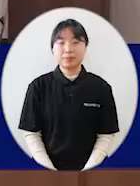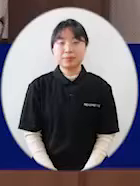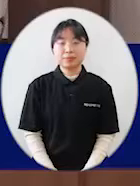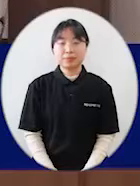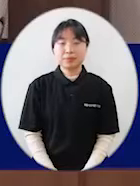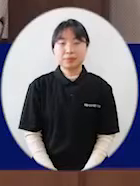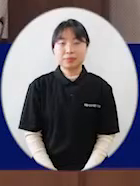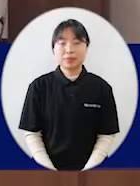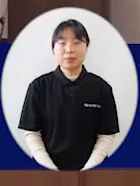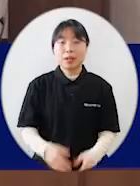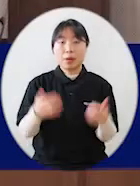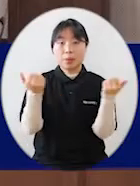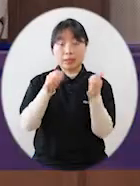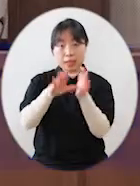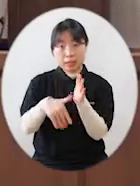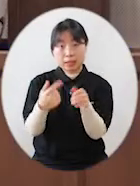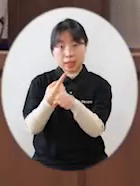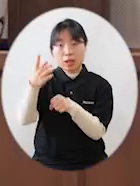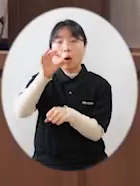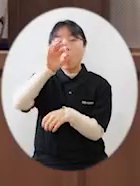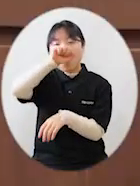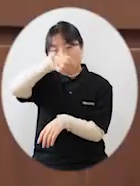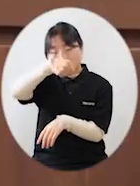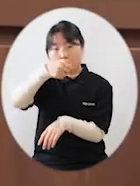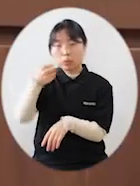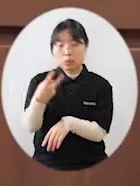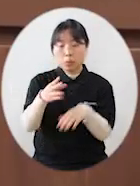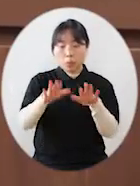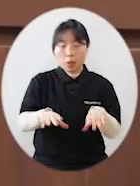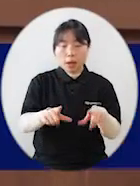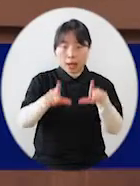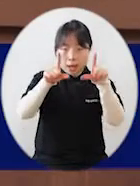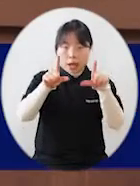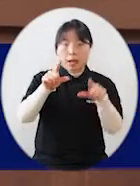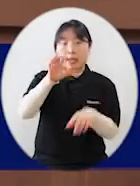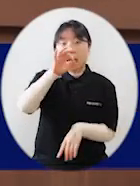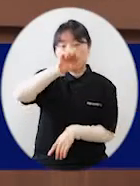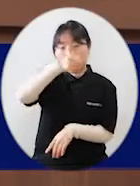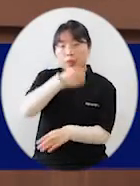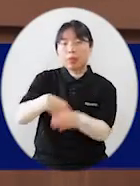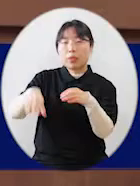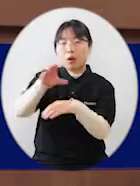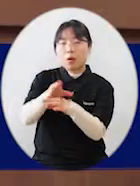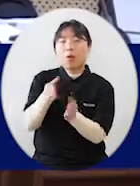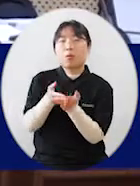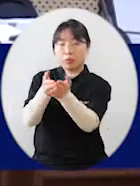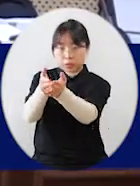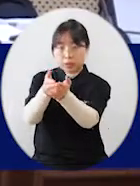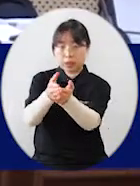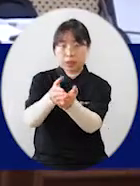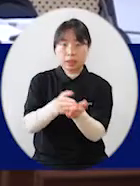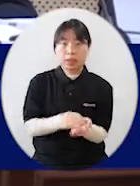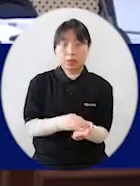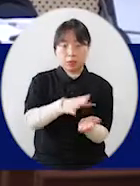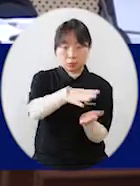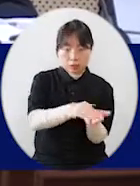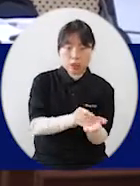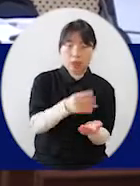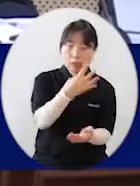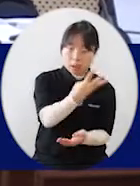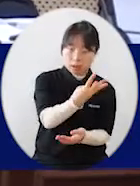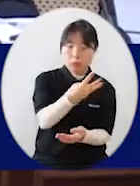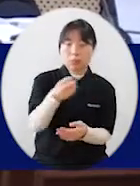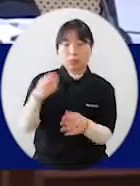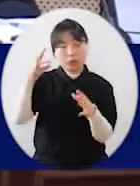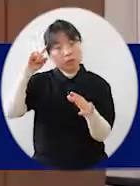2021년도 예산안과 2020년 제3회 추가경정 예산안을 비롯해 조례안 4건과 동의안 2건 등